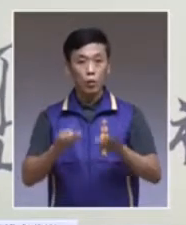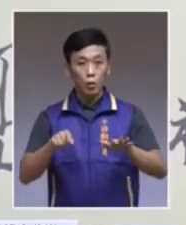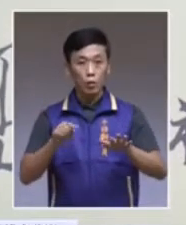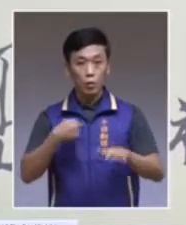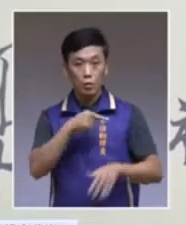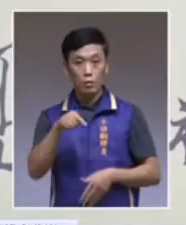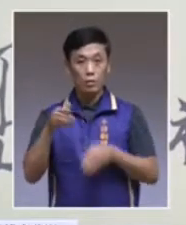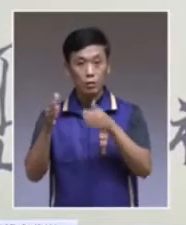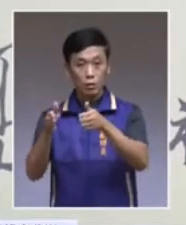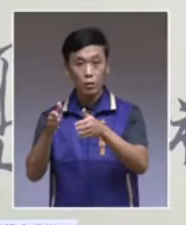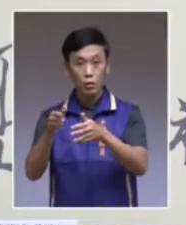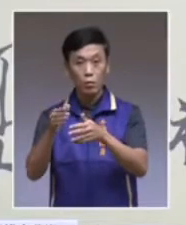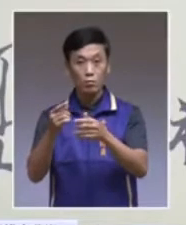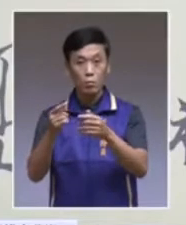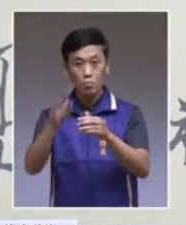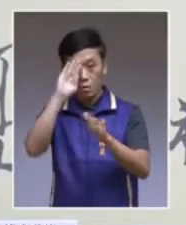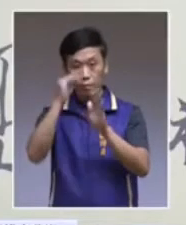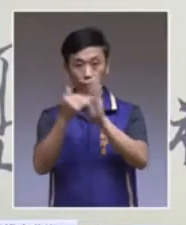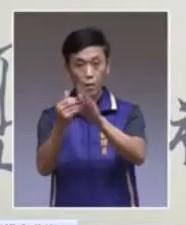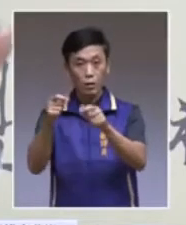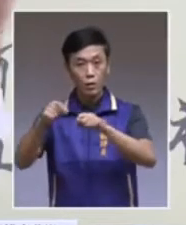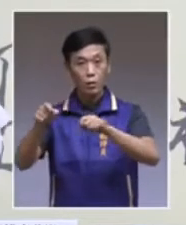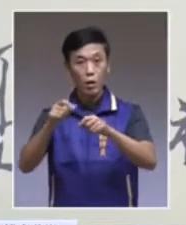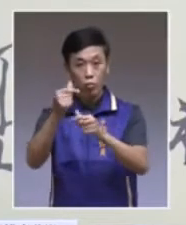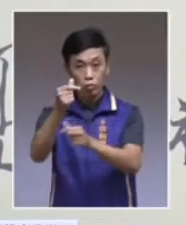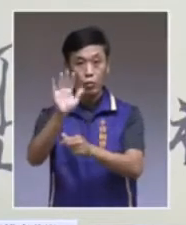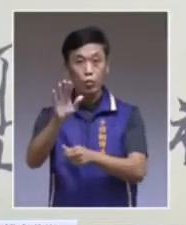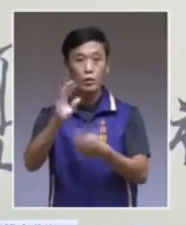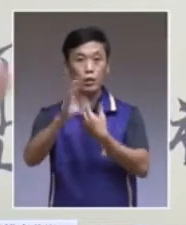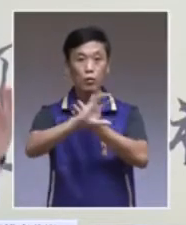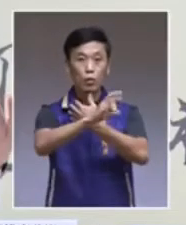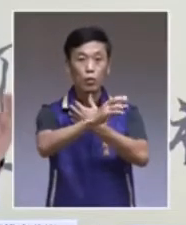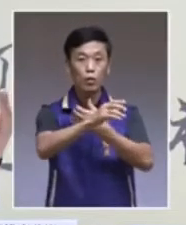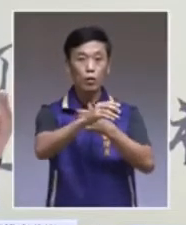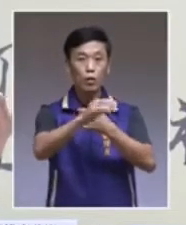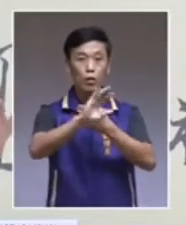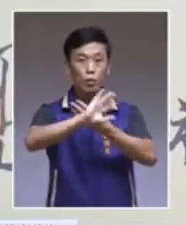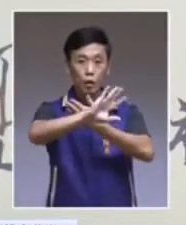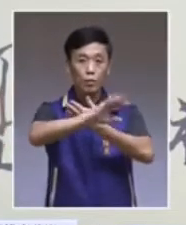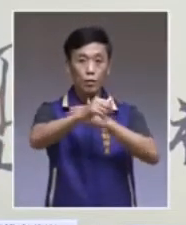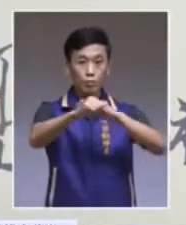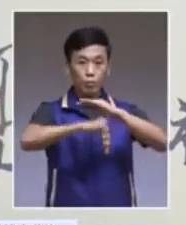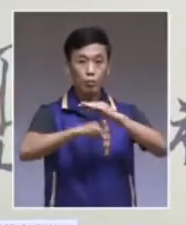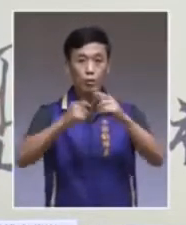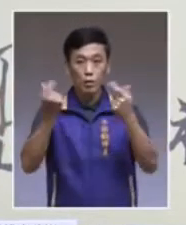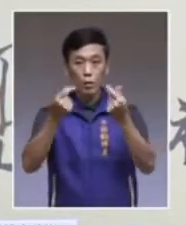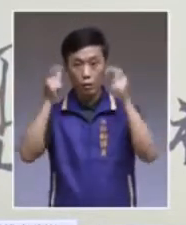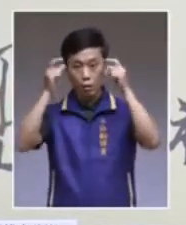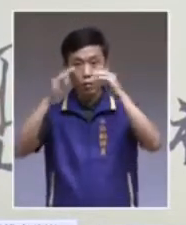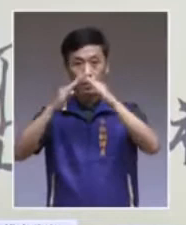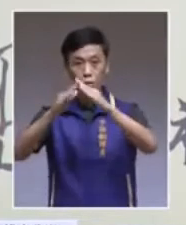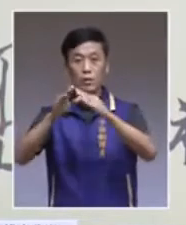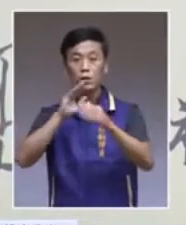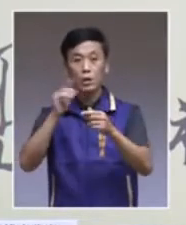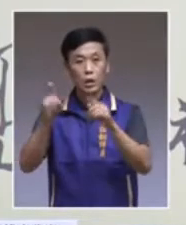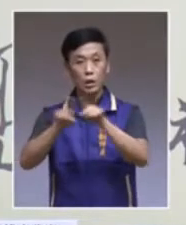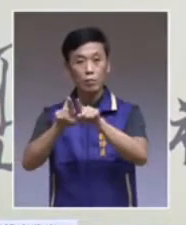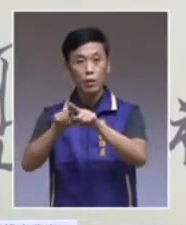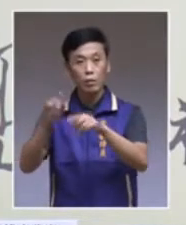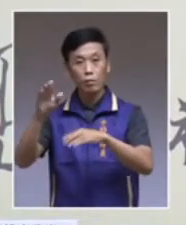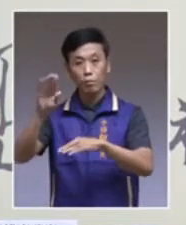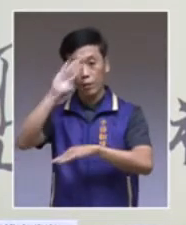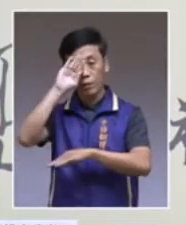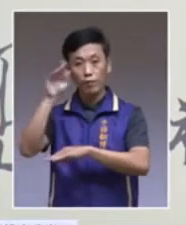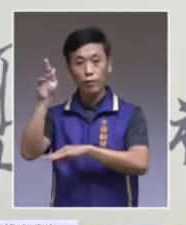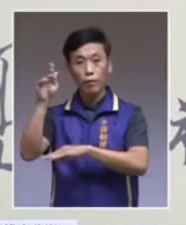的这个防疫措施，譬如说这境外移入，大概我们现在高雄市的部分大概都是住在防疫旅馆比较多